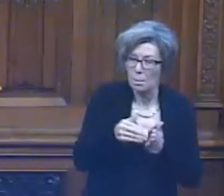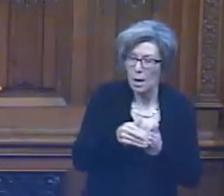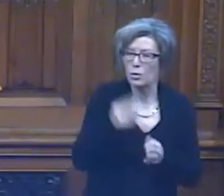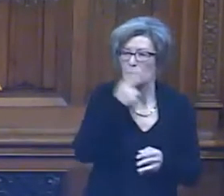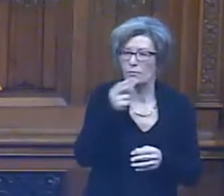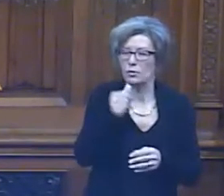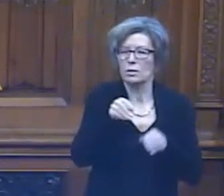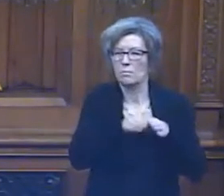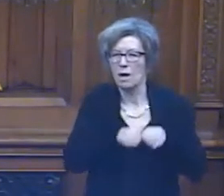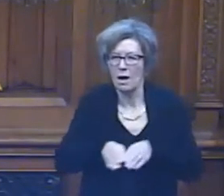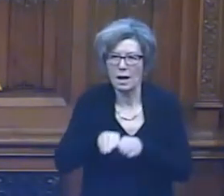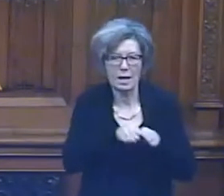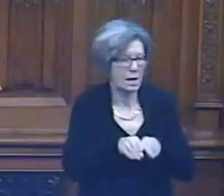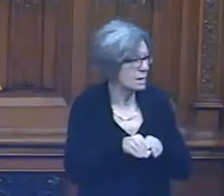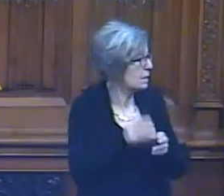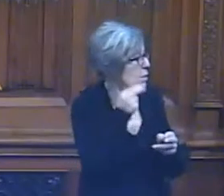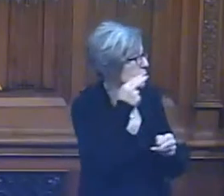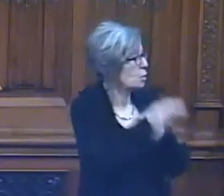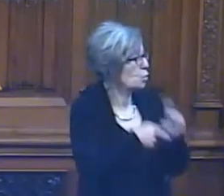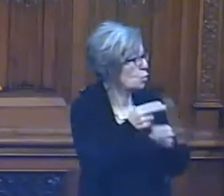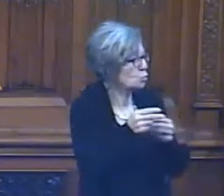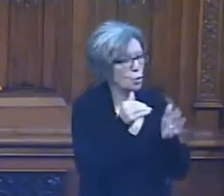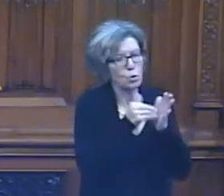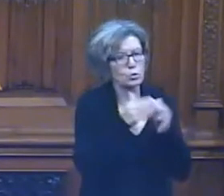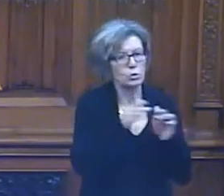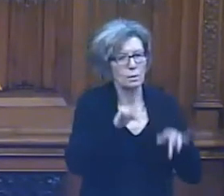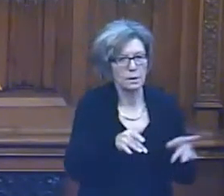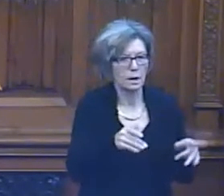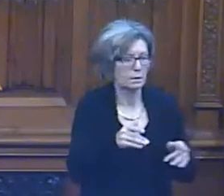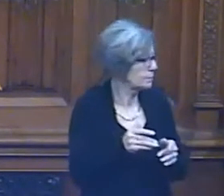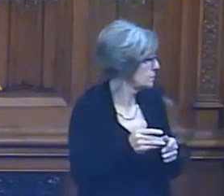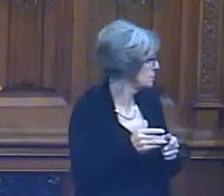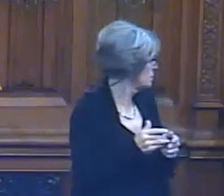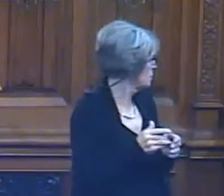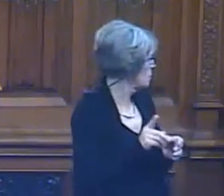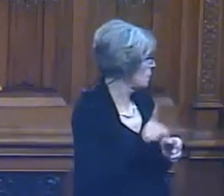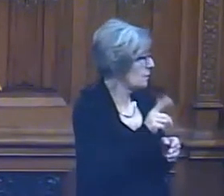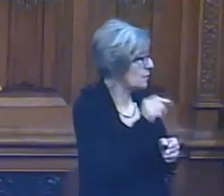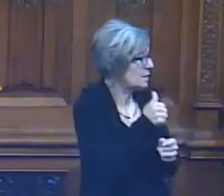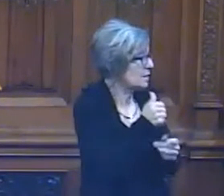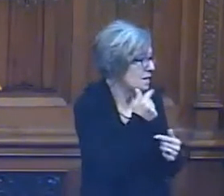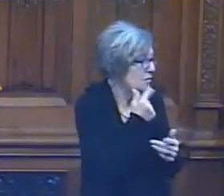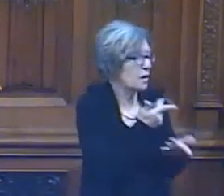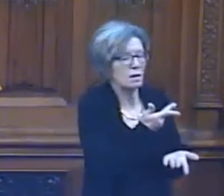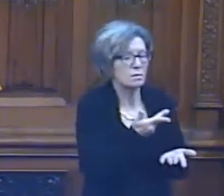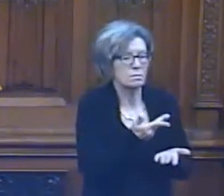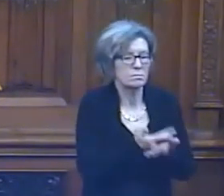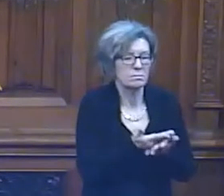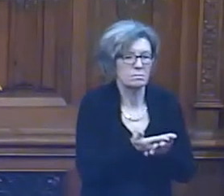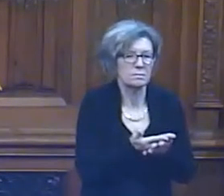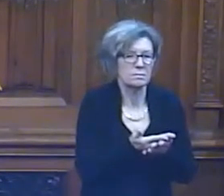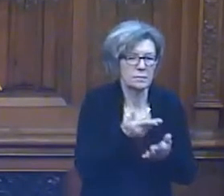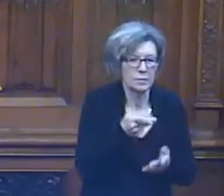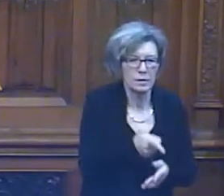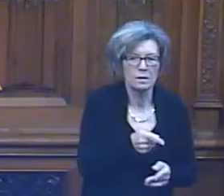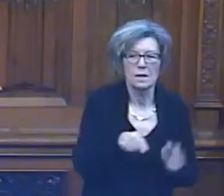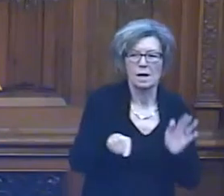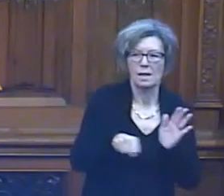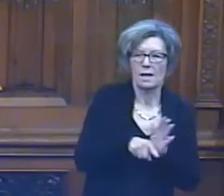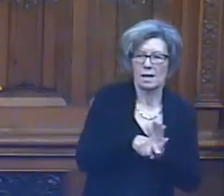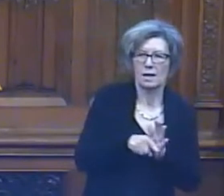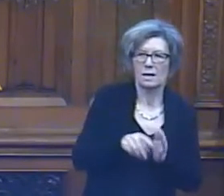ein einheitliches Kontrollsystem. Was mir nicht gefällt, und das sage ich auch ganz offen, das ist eben dieser